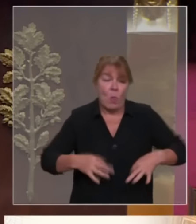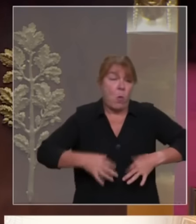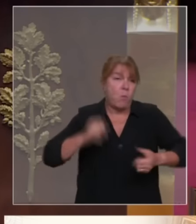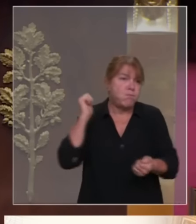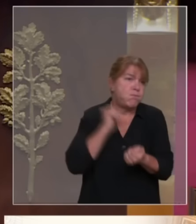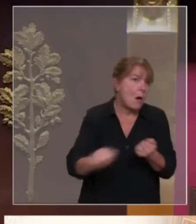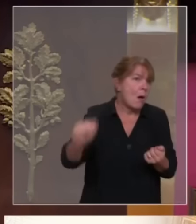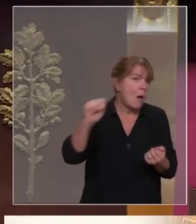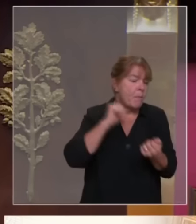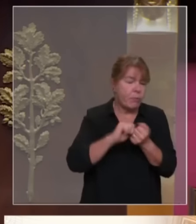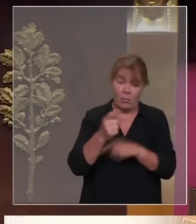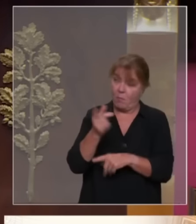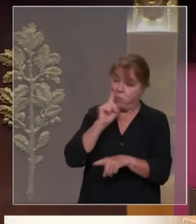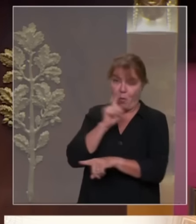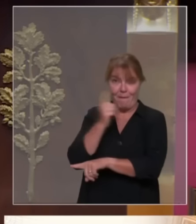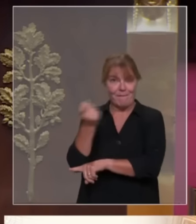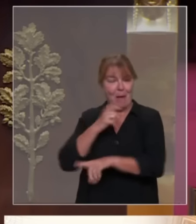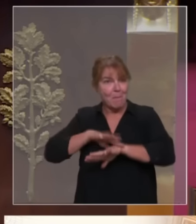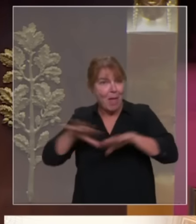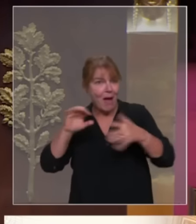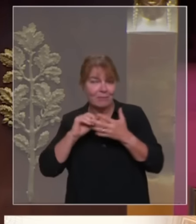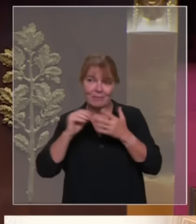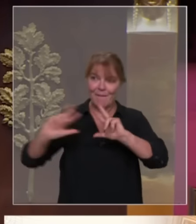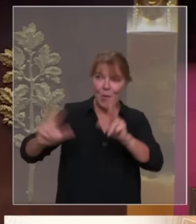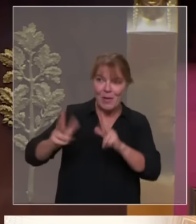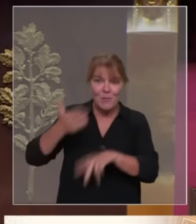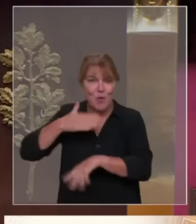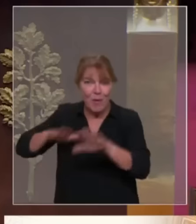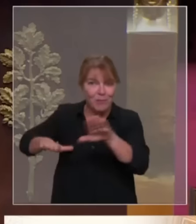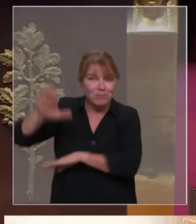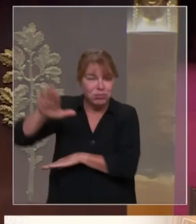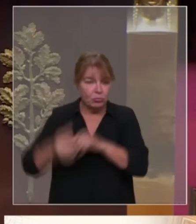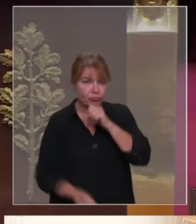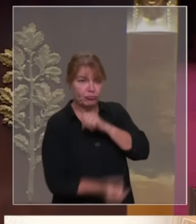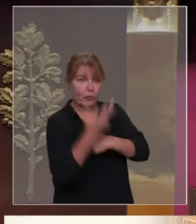paperasse qui mine le moral des agents comme des usagers ?